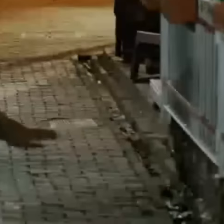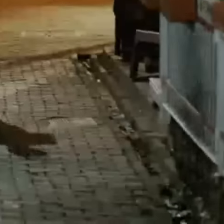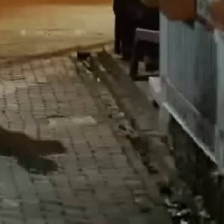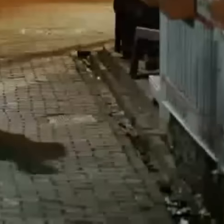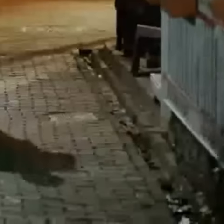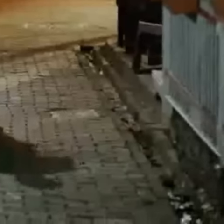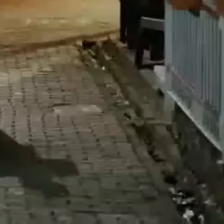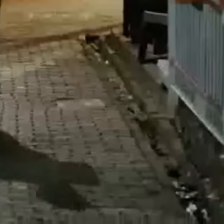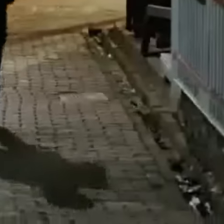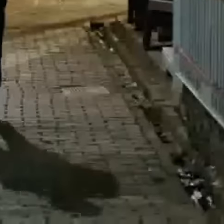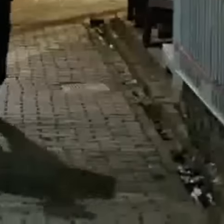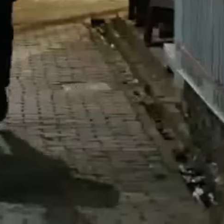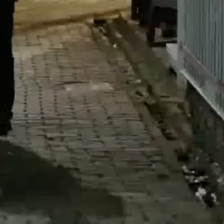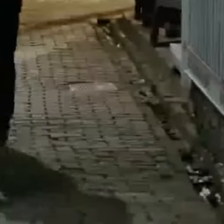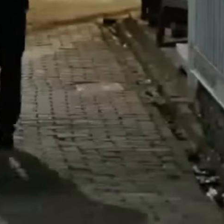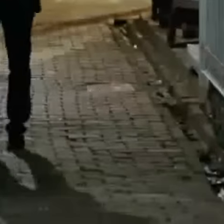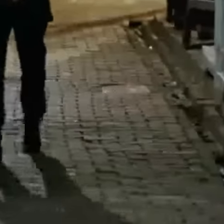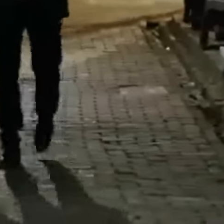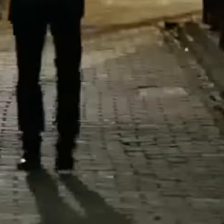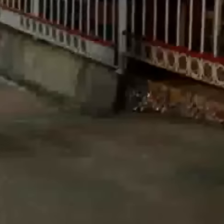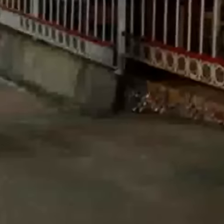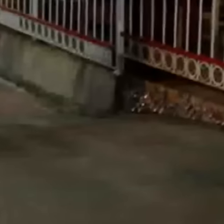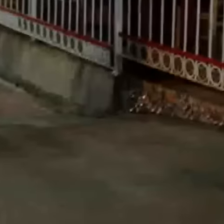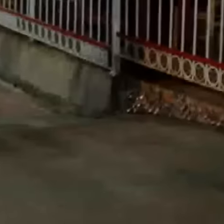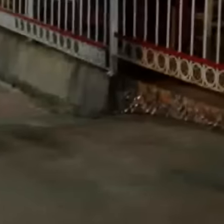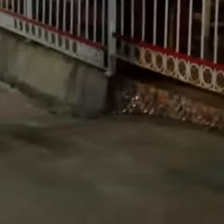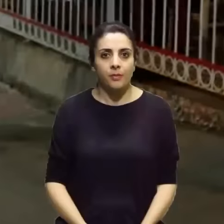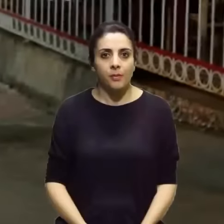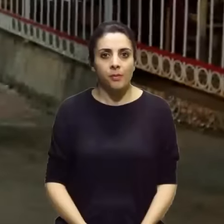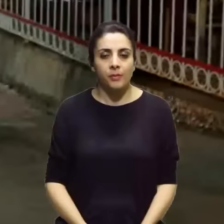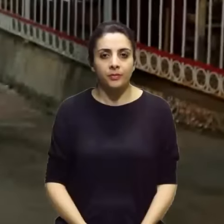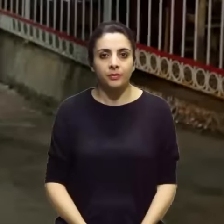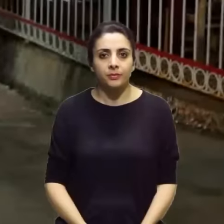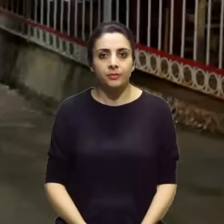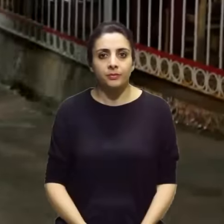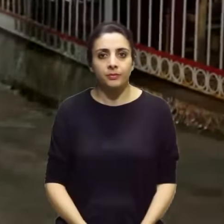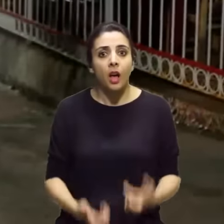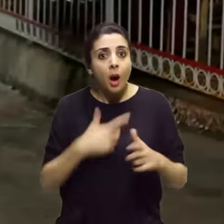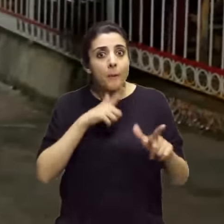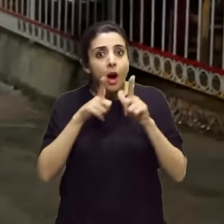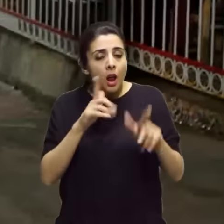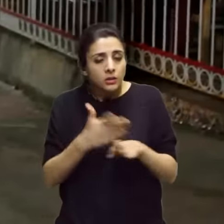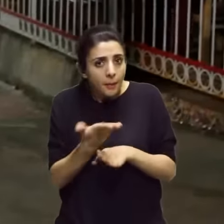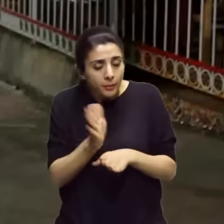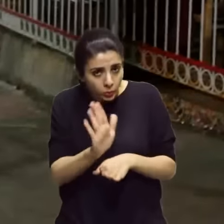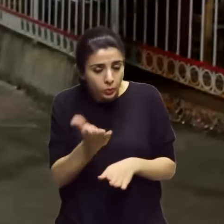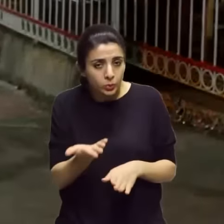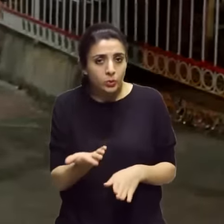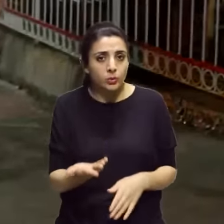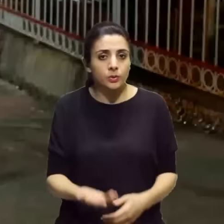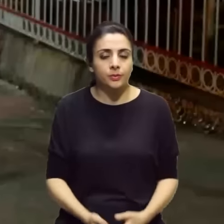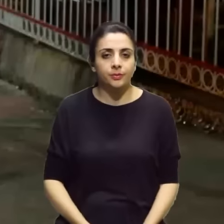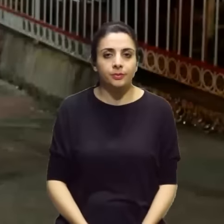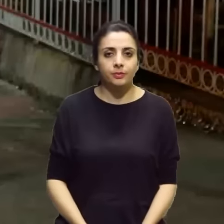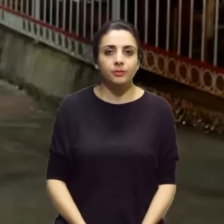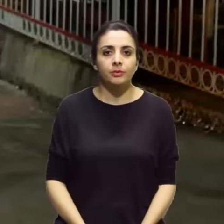Reyhan. Mazhar peşinde. Yanından geçenlere çaktırmadan hızını yavaşlattı. Kesel, neyini bağırtıyorsun, koşturuyorsun arkandan? Reyhan sokak